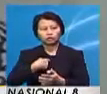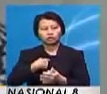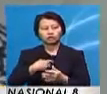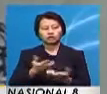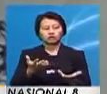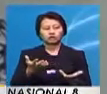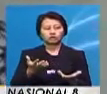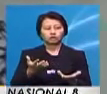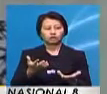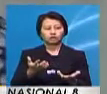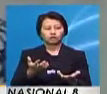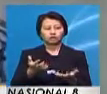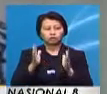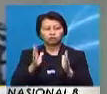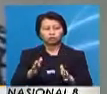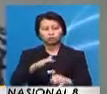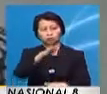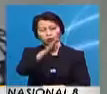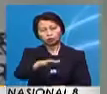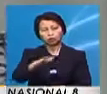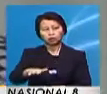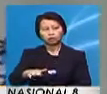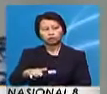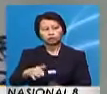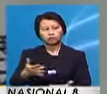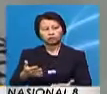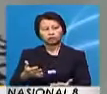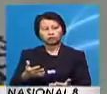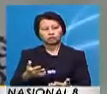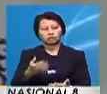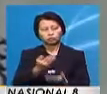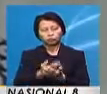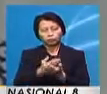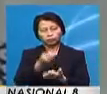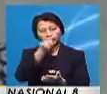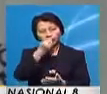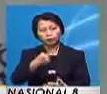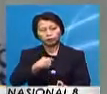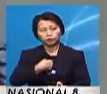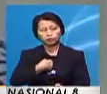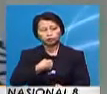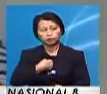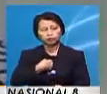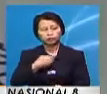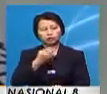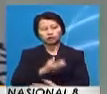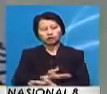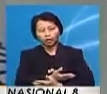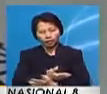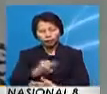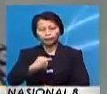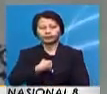pun. Ujian ada dia beradik yang boleh topeng. Pergi makan saya. Pergi saya ke anak-anak.